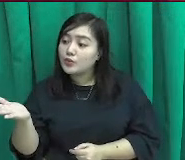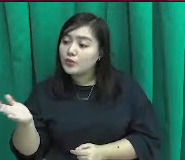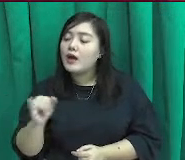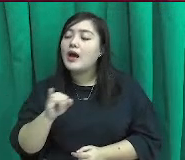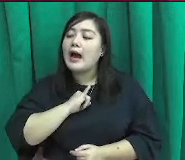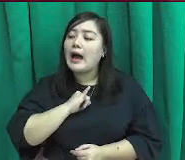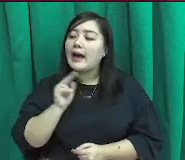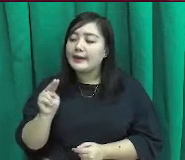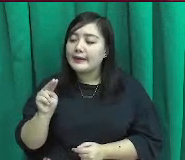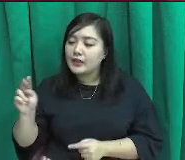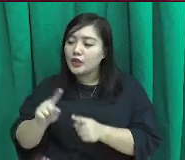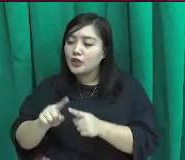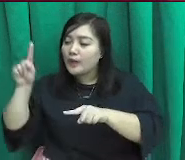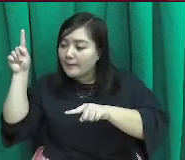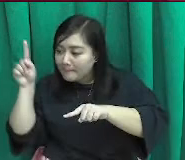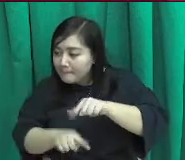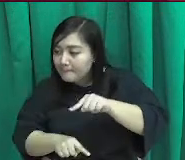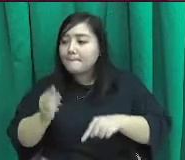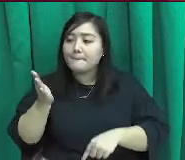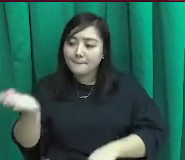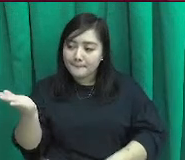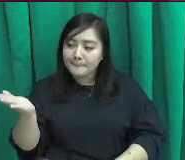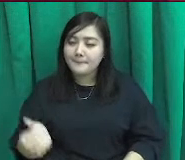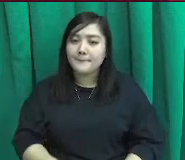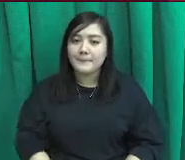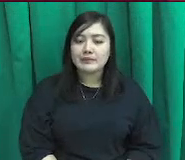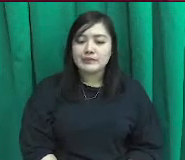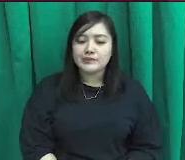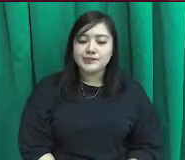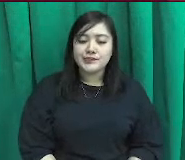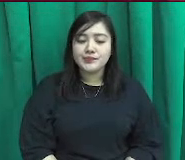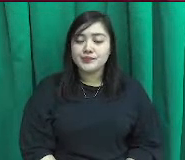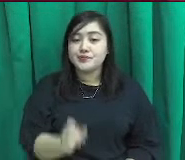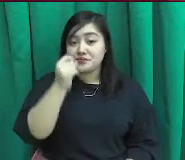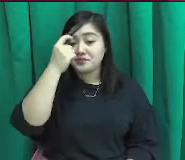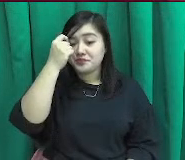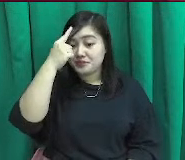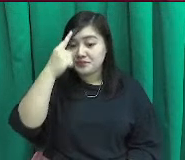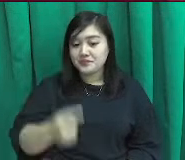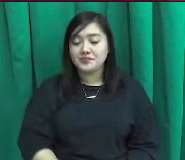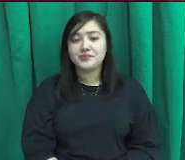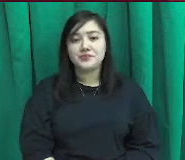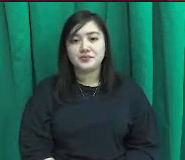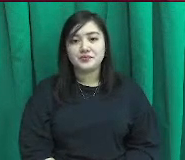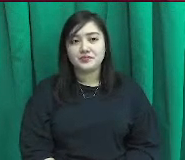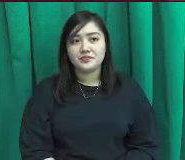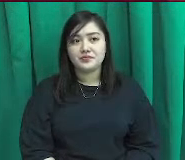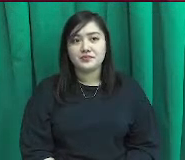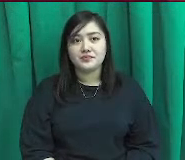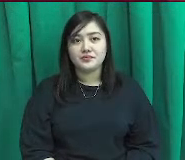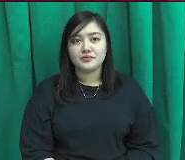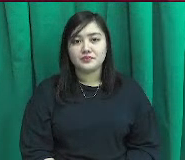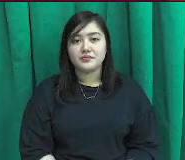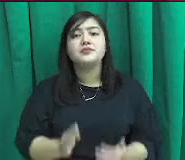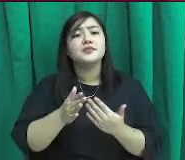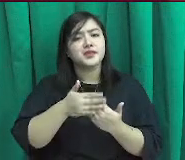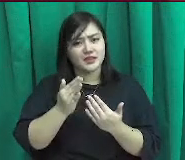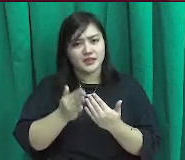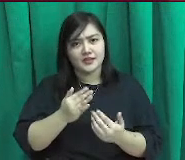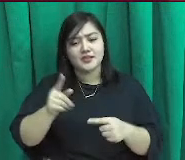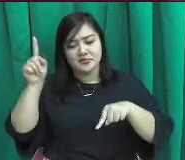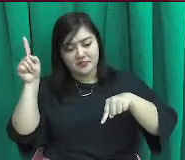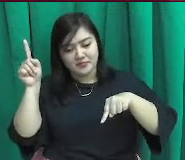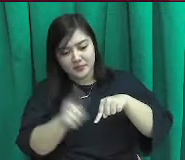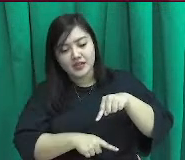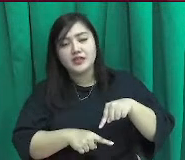kang mapalo. Amen. You see? Now, naintindihan niya yun. Madali ang pagpalo. Bakit? Naintindihan eh. Yeah. You